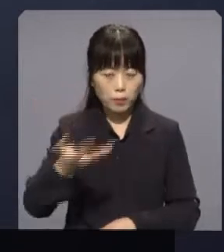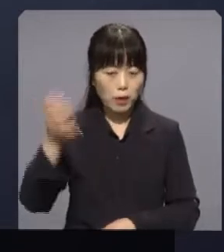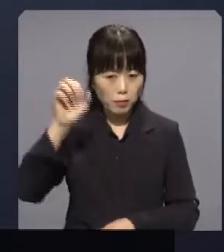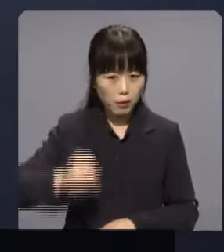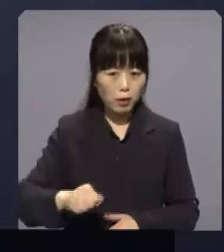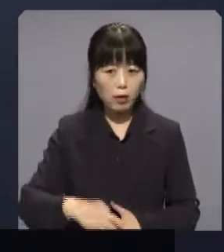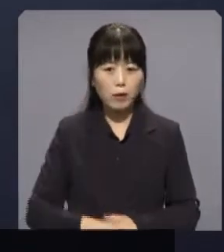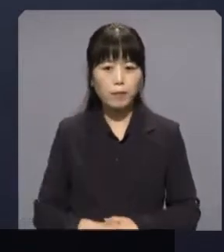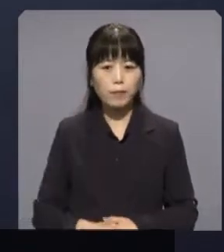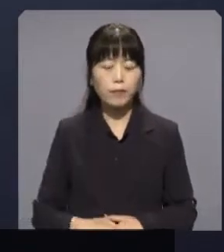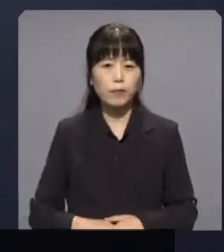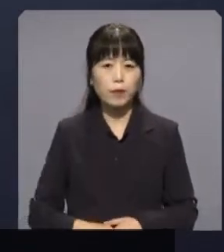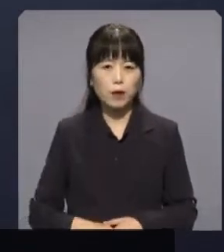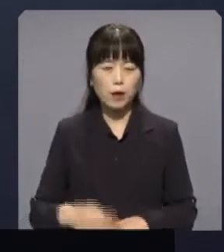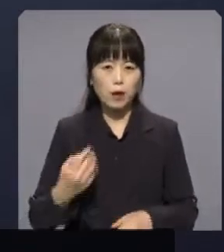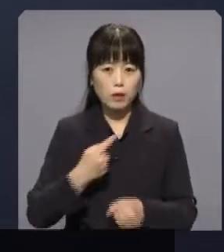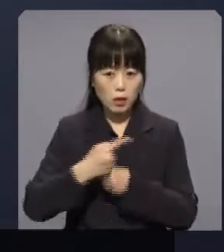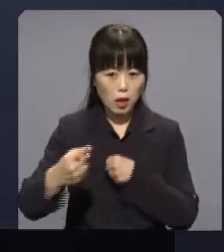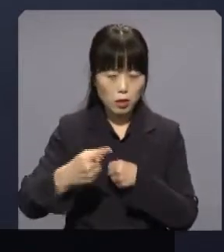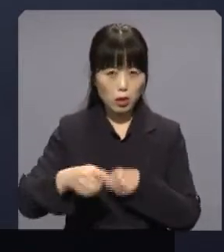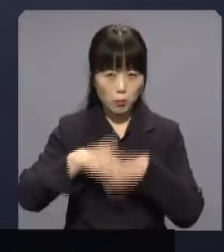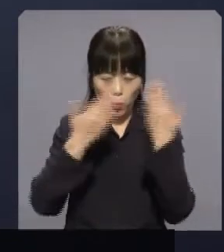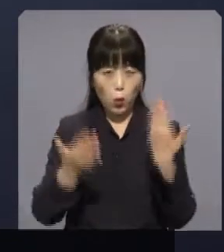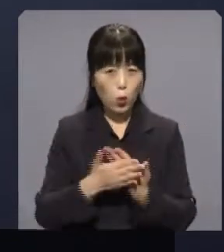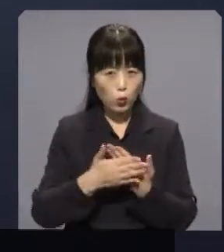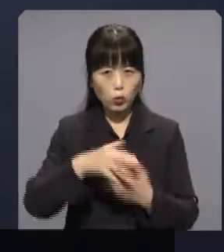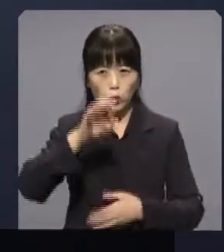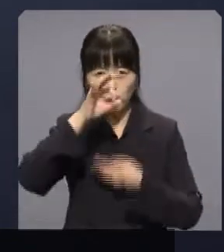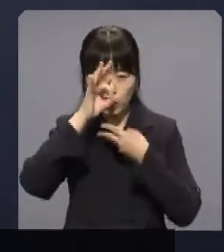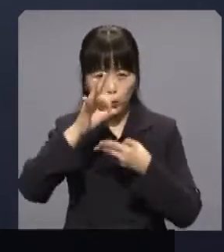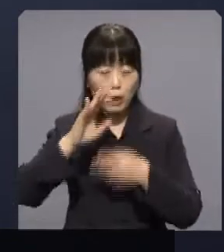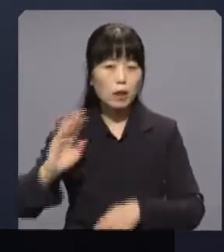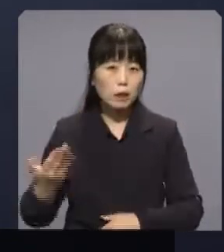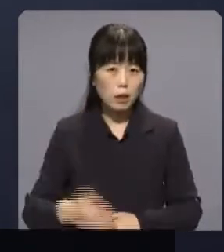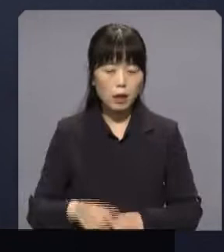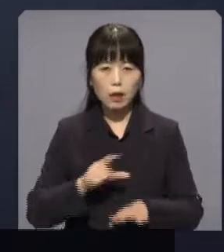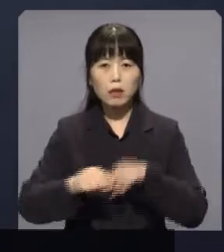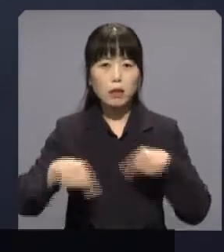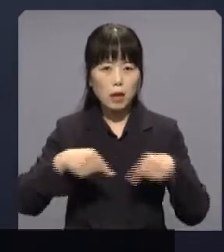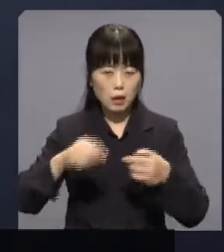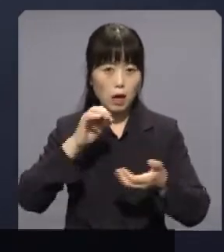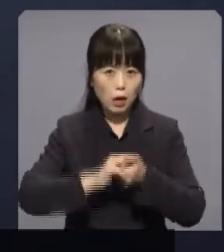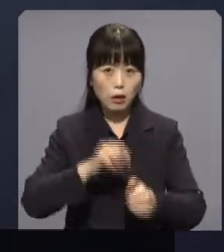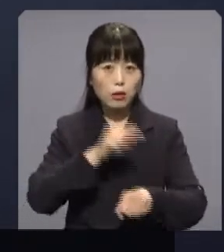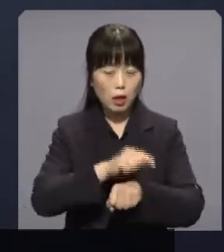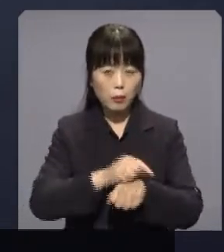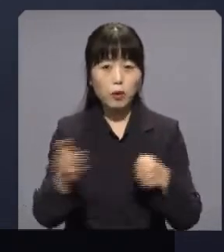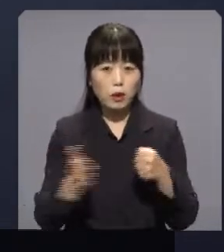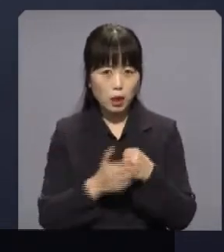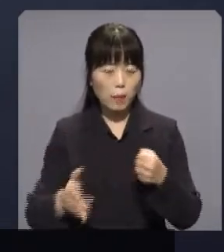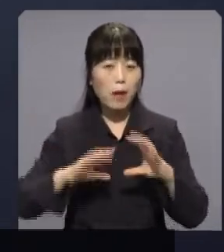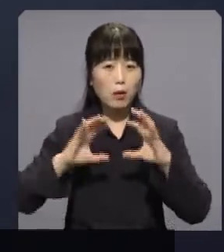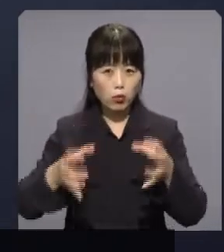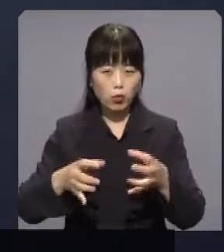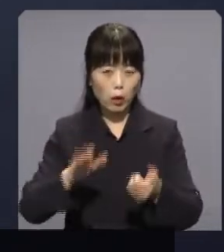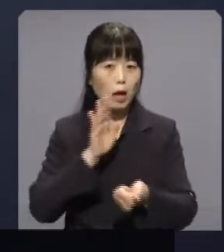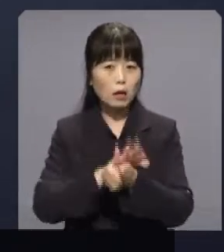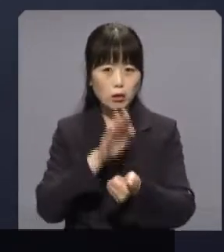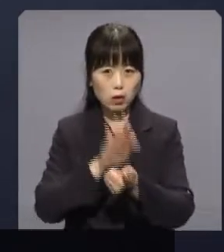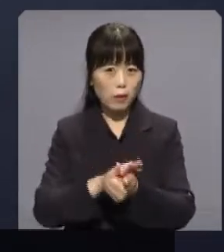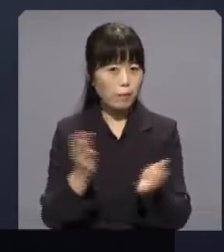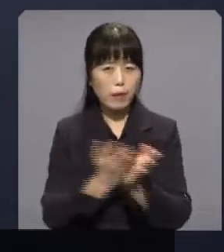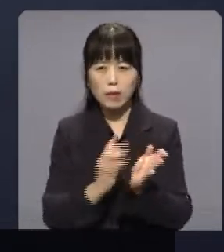자 전액 삭감 예정입니다 추경허브 총리는 지자체 한정사무기 때문에 국가 지원